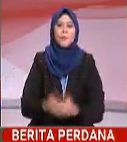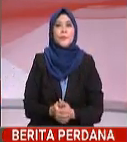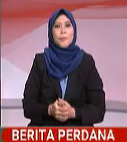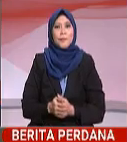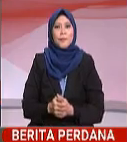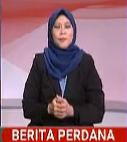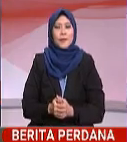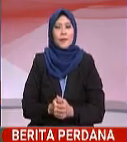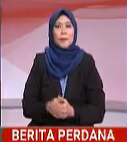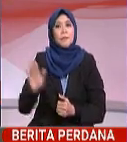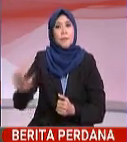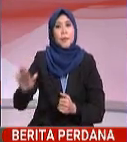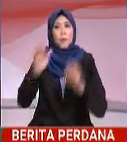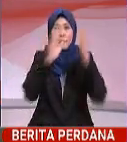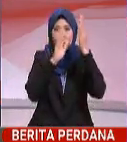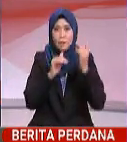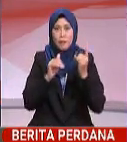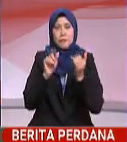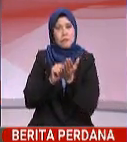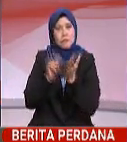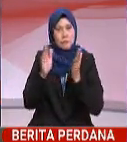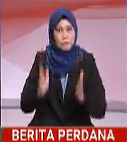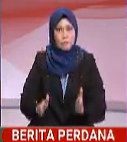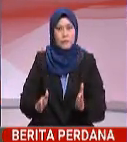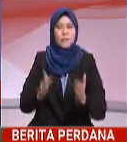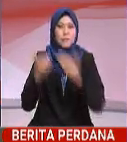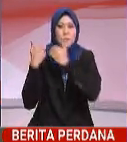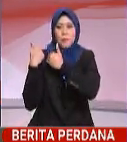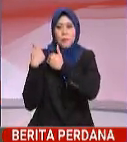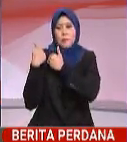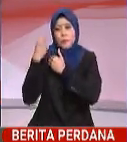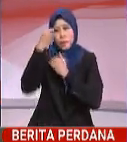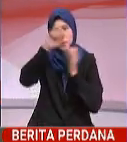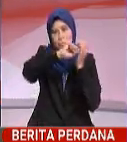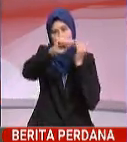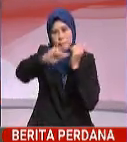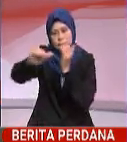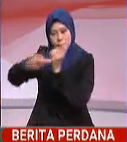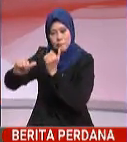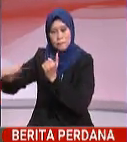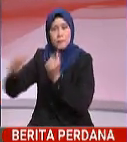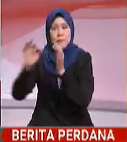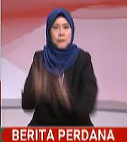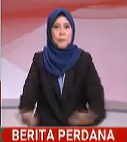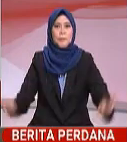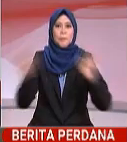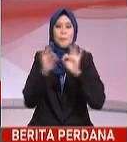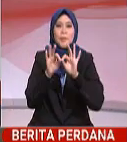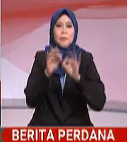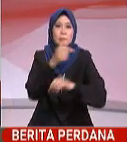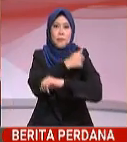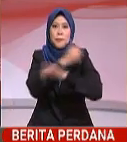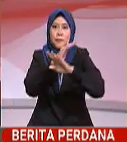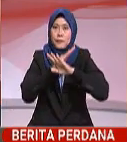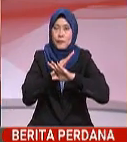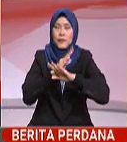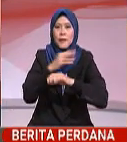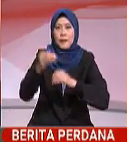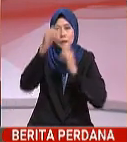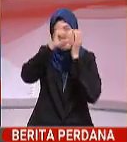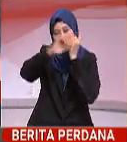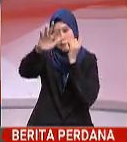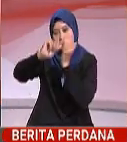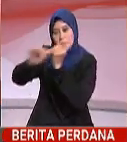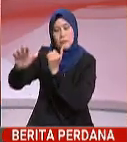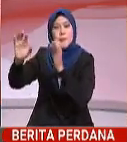Beliau juga berharap media massa terus memainkan peranan melakukan kempen kepentingan vaksinasi COVID-19 dan hebahan